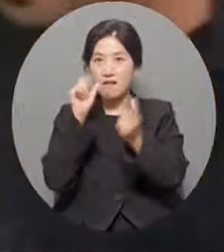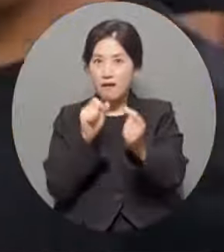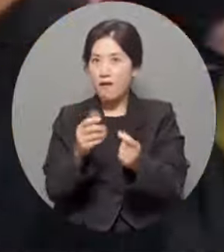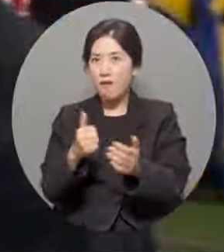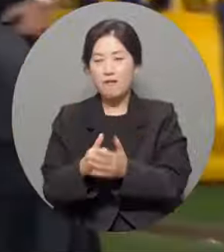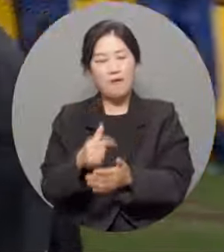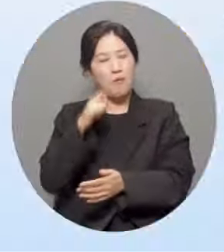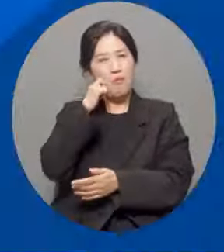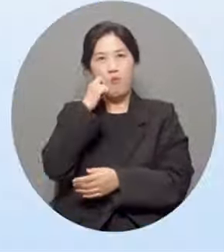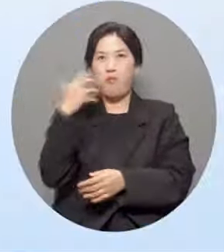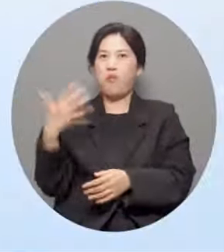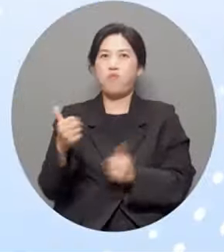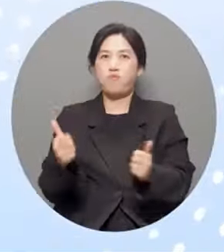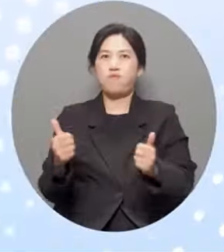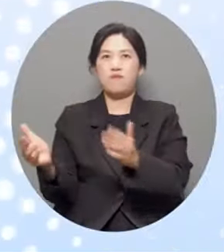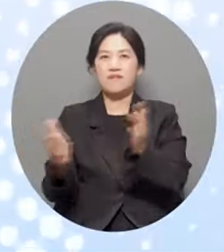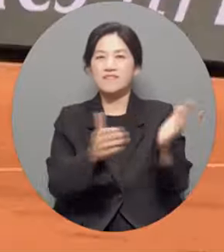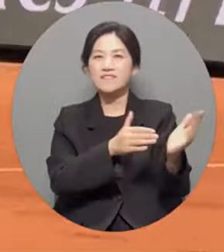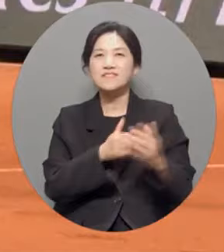믿기질 않네요.